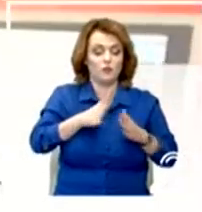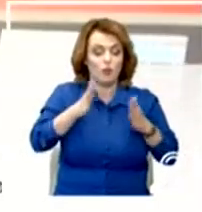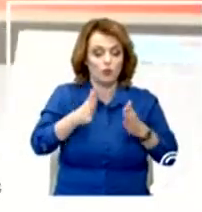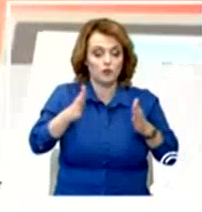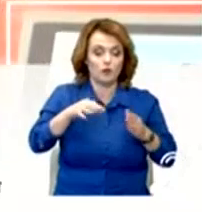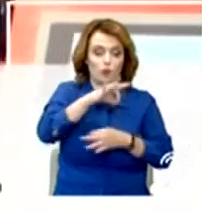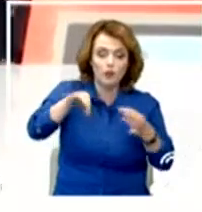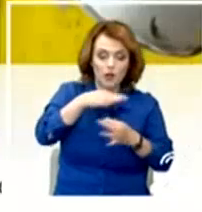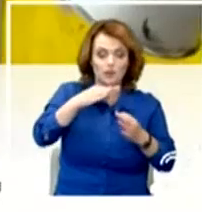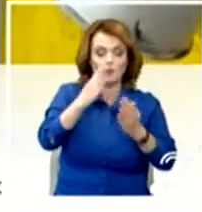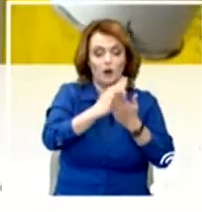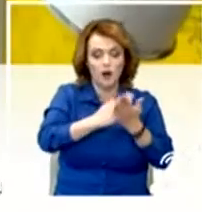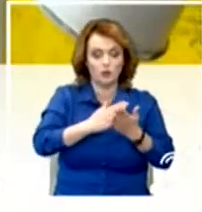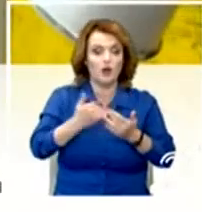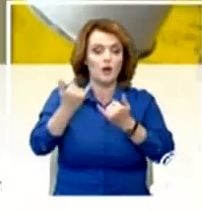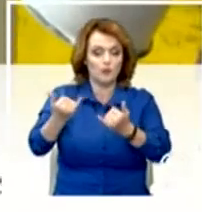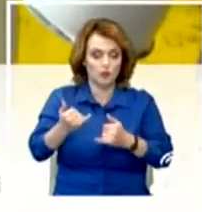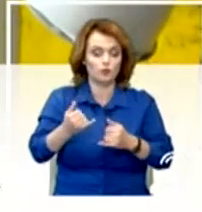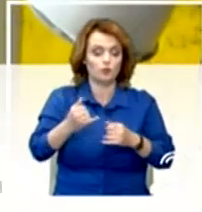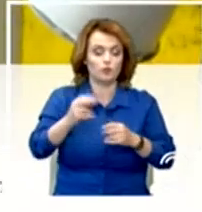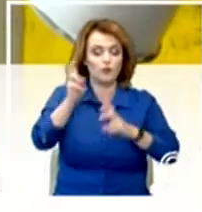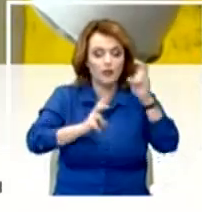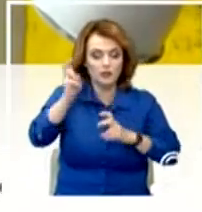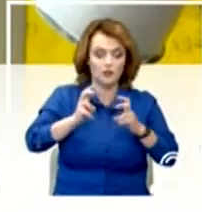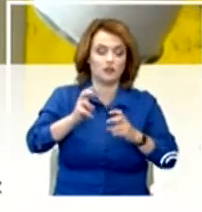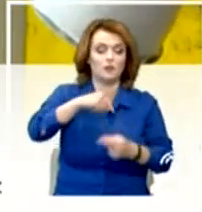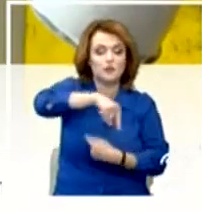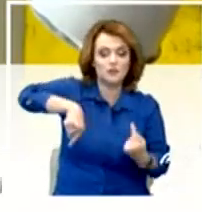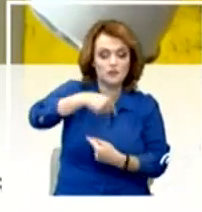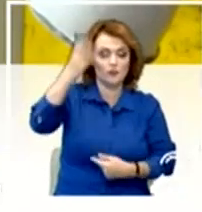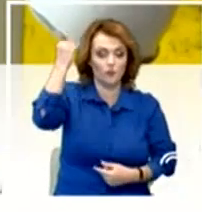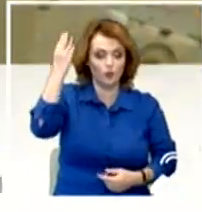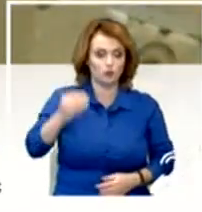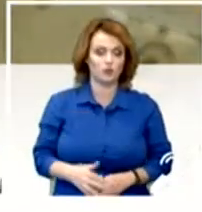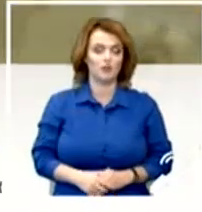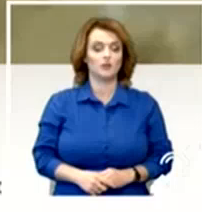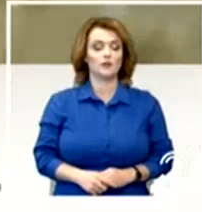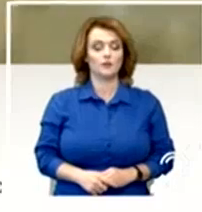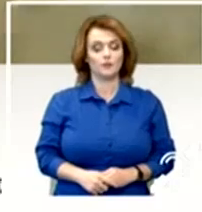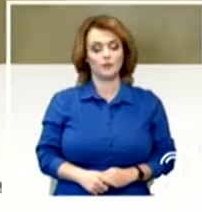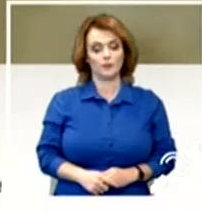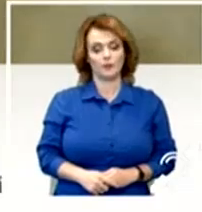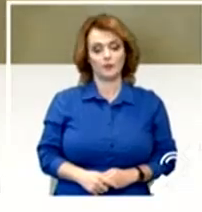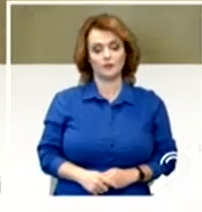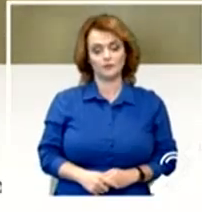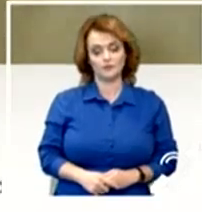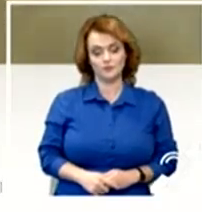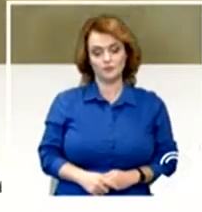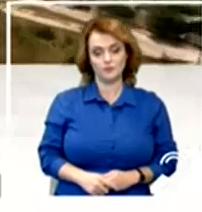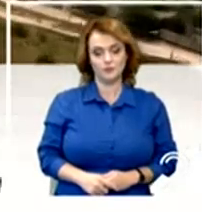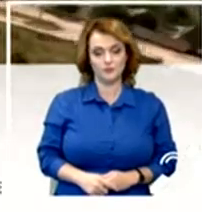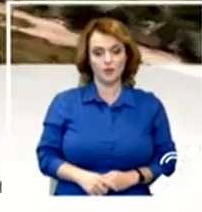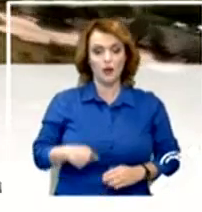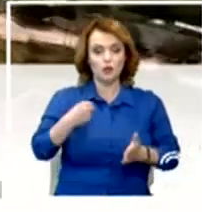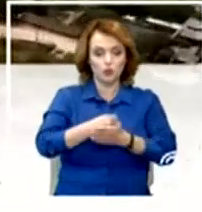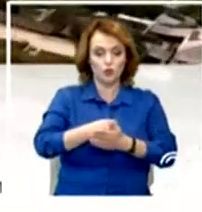programe pentru întreprinderile mici și mijlocii din Republica Moldova, printre ele retehnologizarea și eficiența energetică, dar și start-up-uri